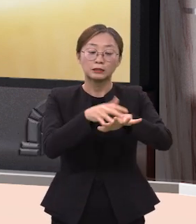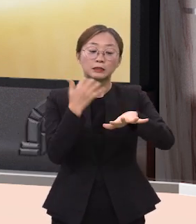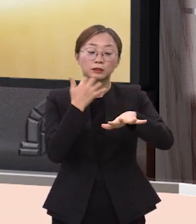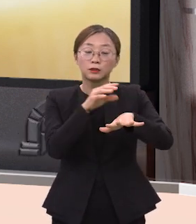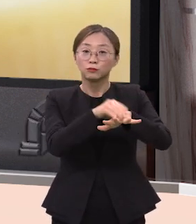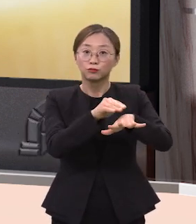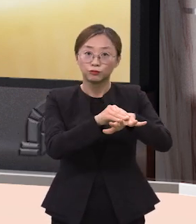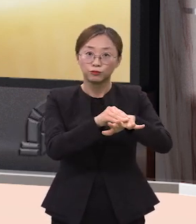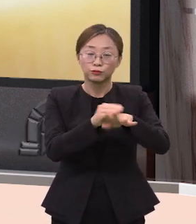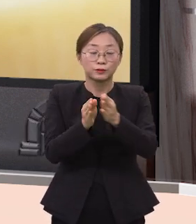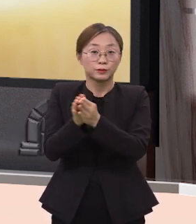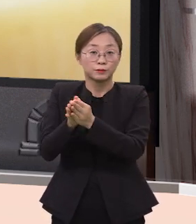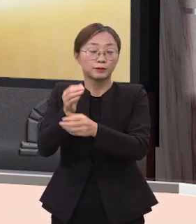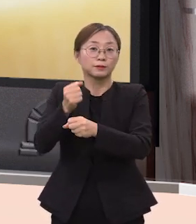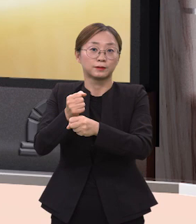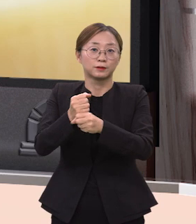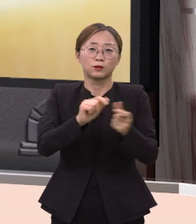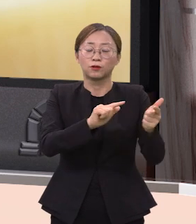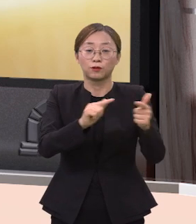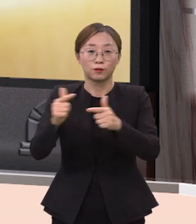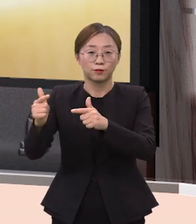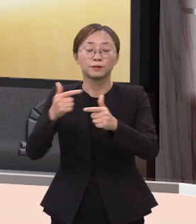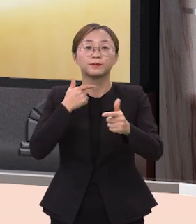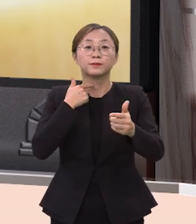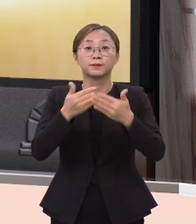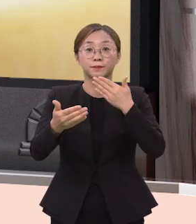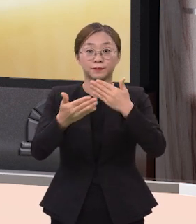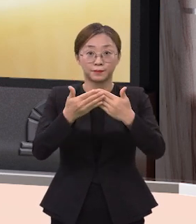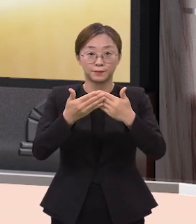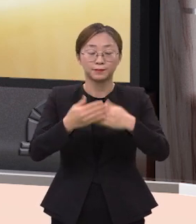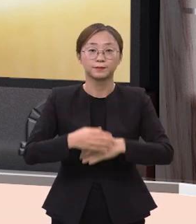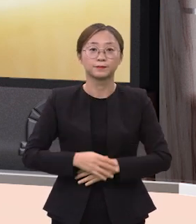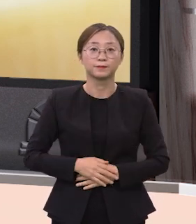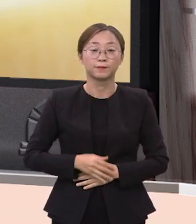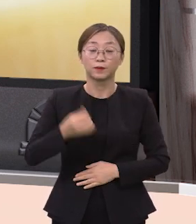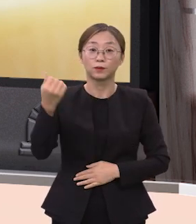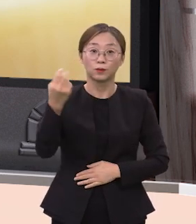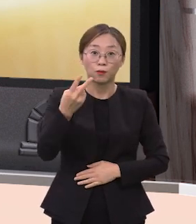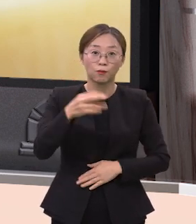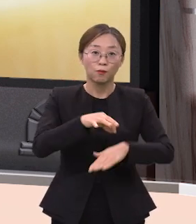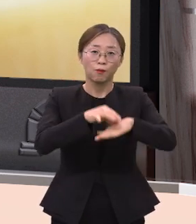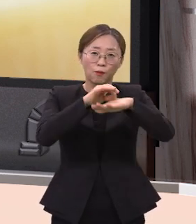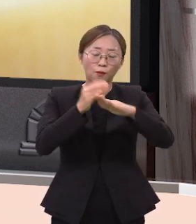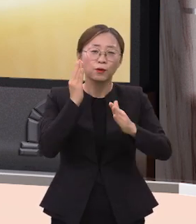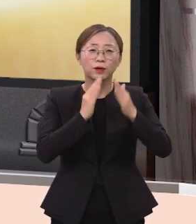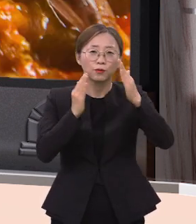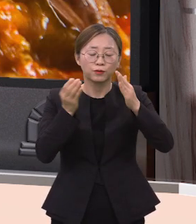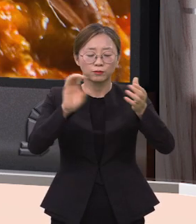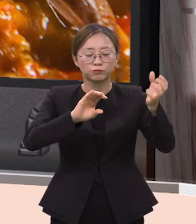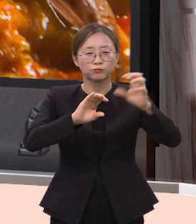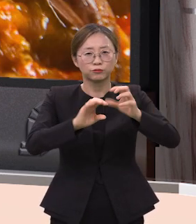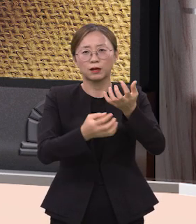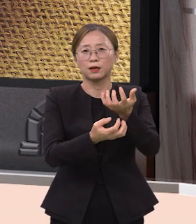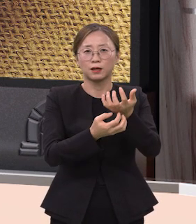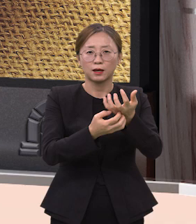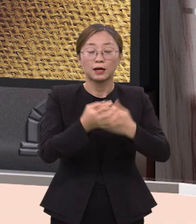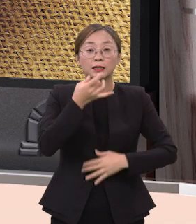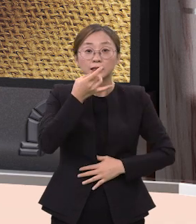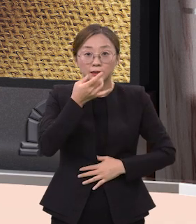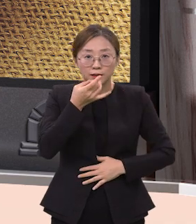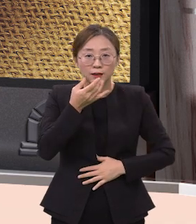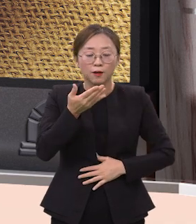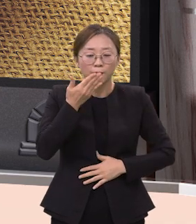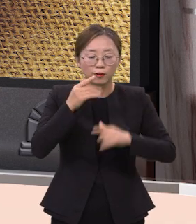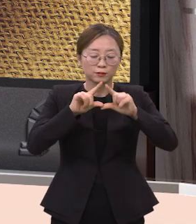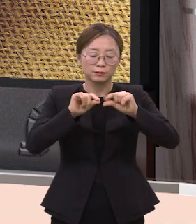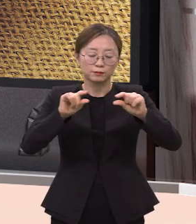천연 염색, 아로마 비누 만들기 등 다양한 체험 활동을 진행했습니다. 의당면은 올해 육개장, 영양밥